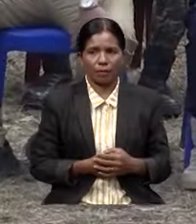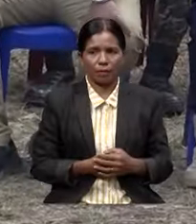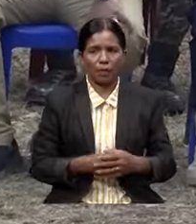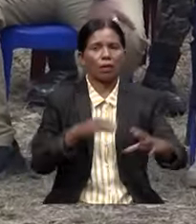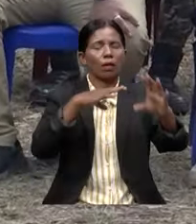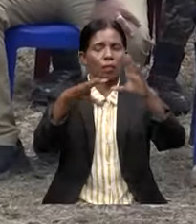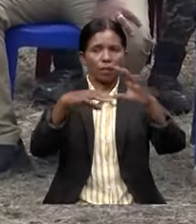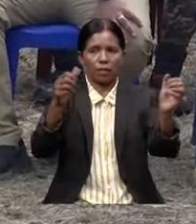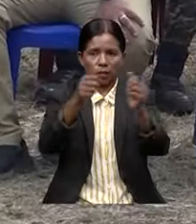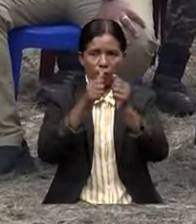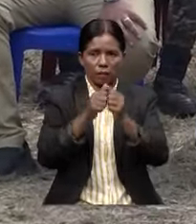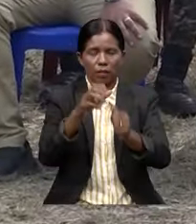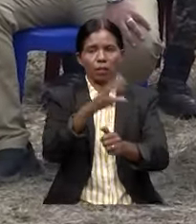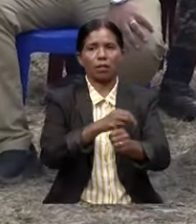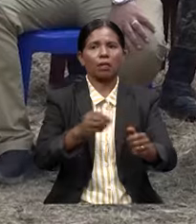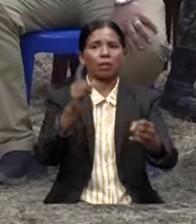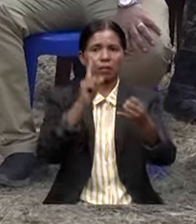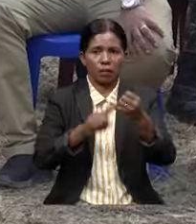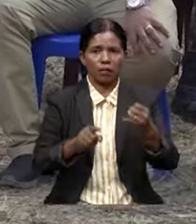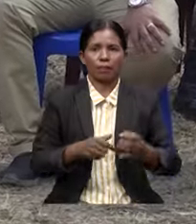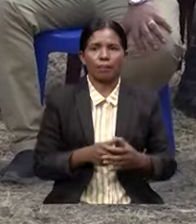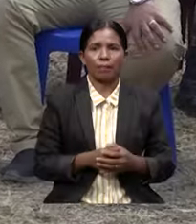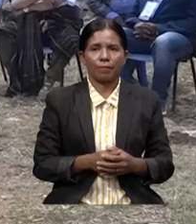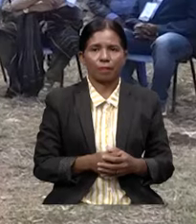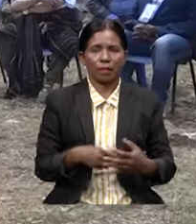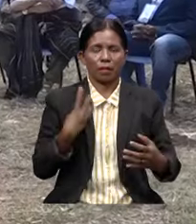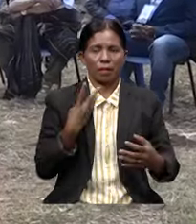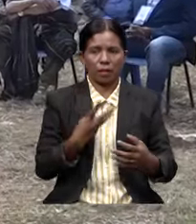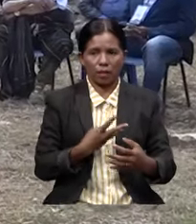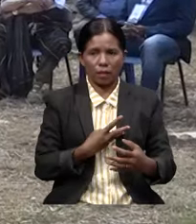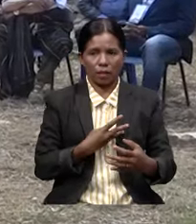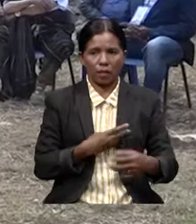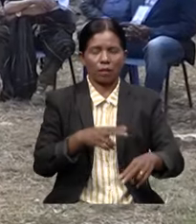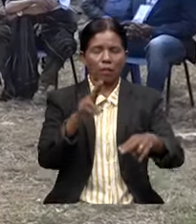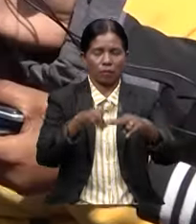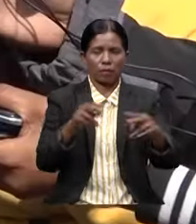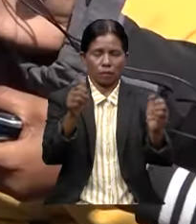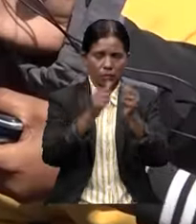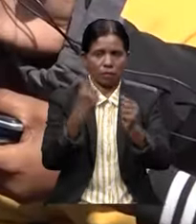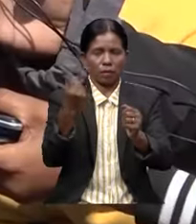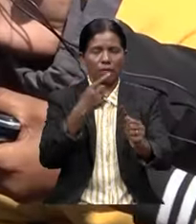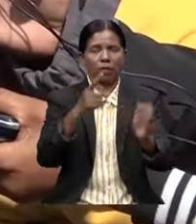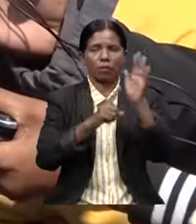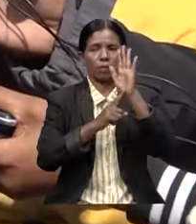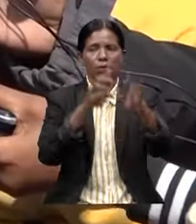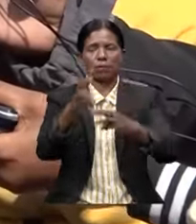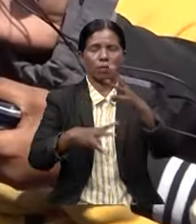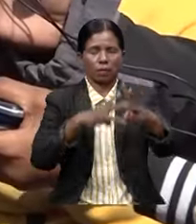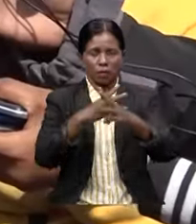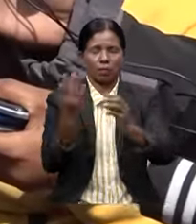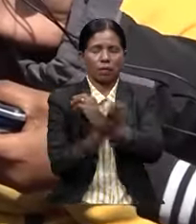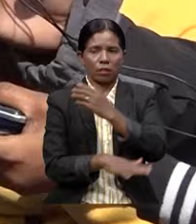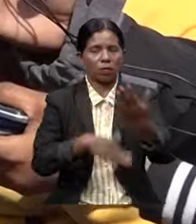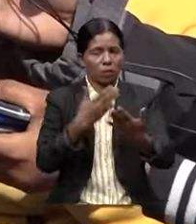komunika bamalu ikus mai ame lubu tu ramotu kna fatin bamundu bang saung